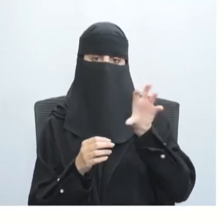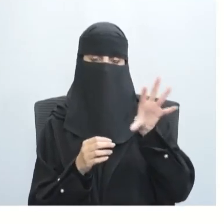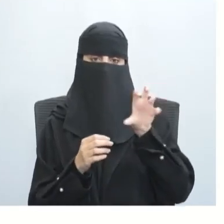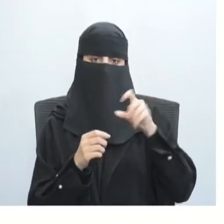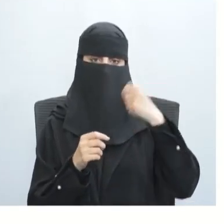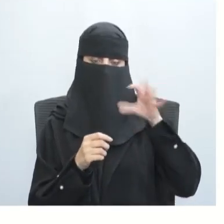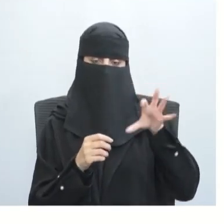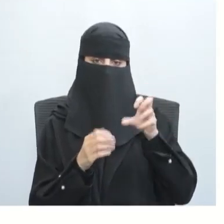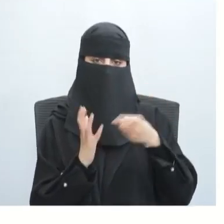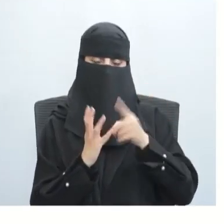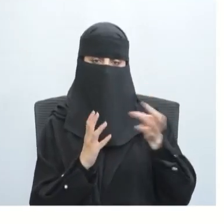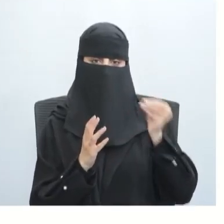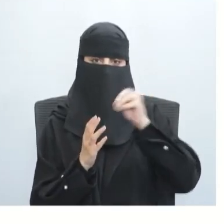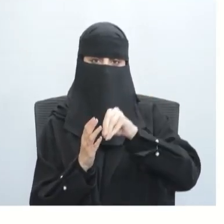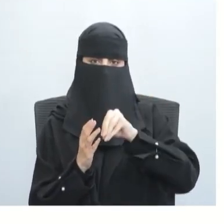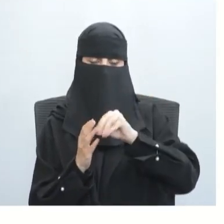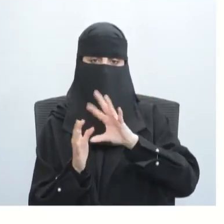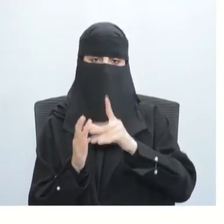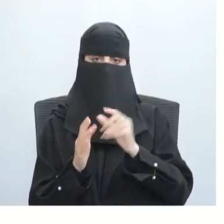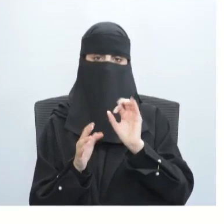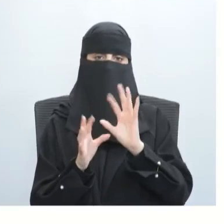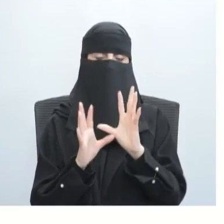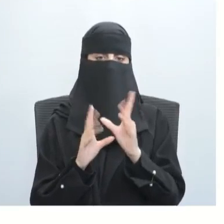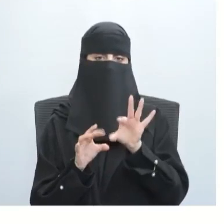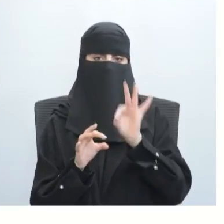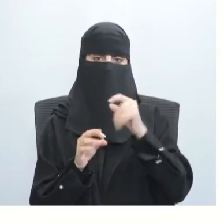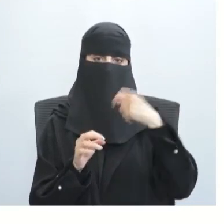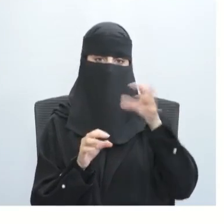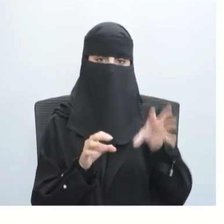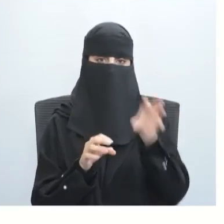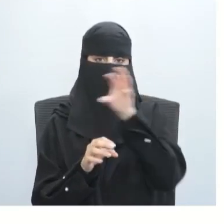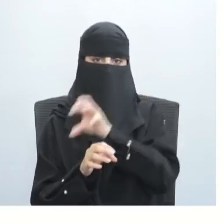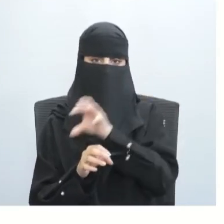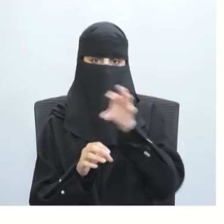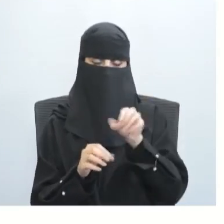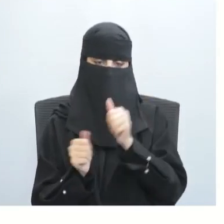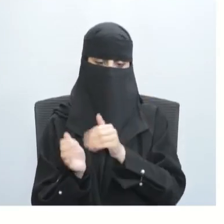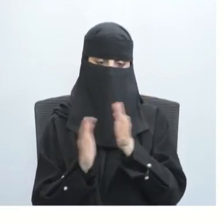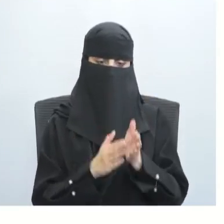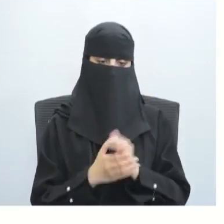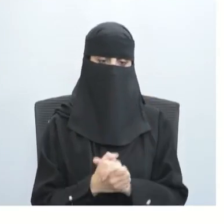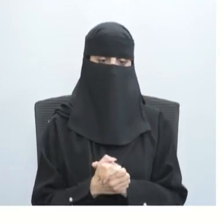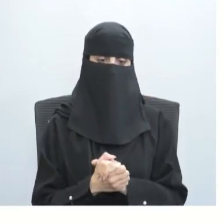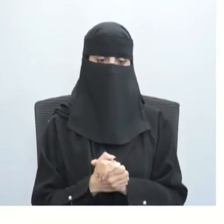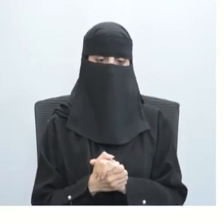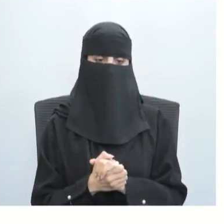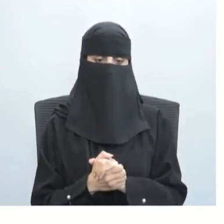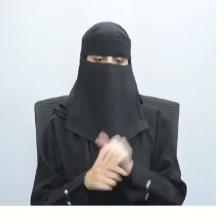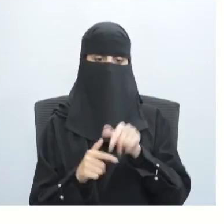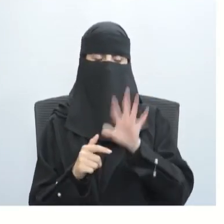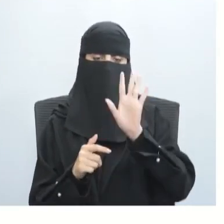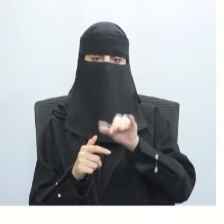ونقل المقطع الى اليمين ايضا في الايقونه التي تليها نسخ المقطع